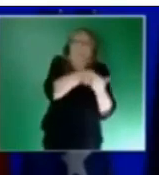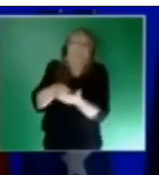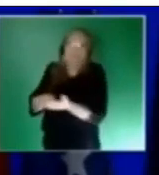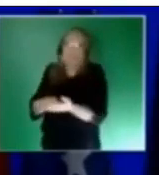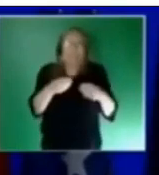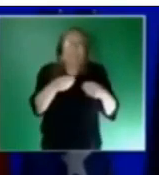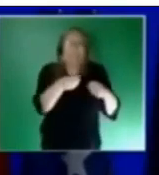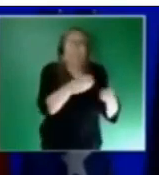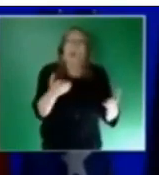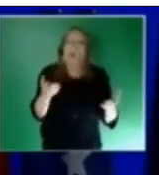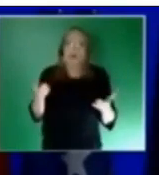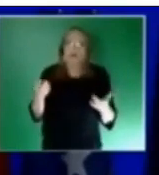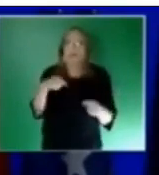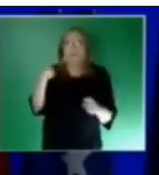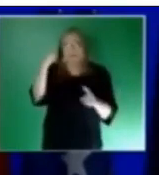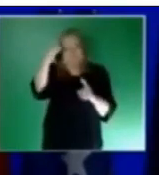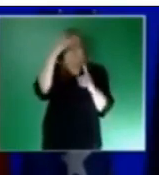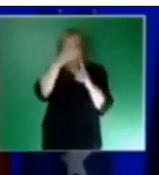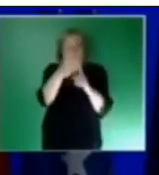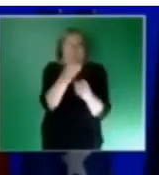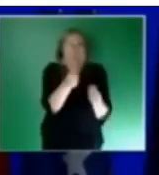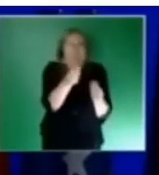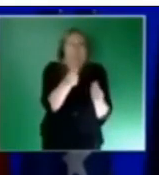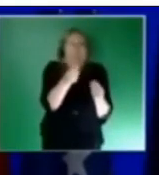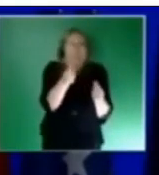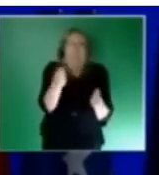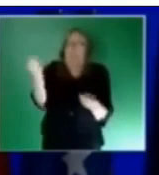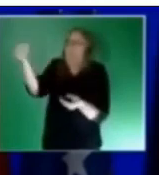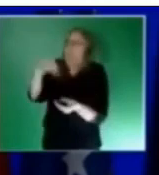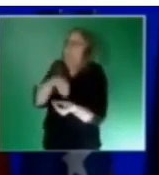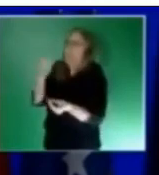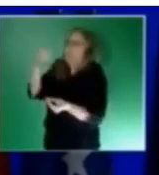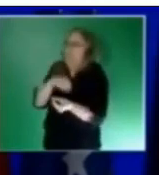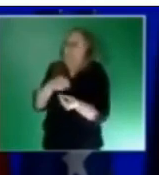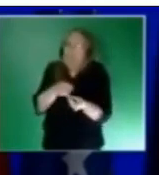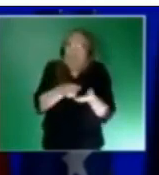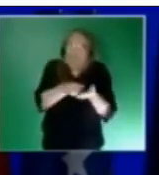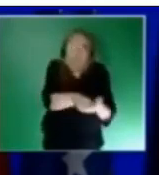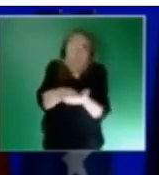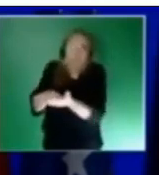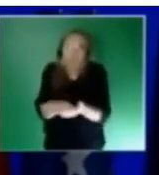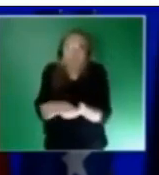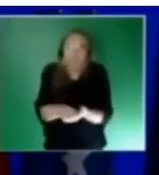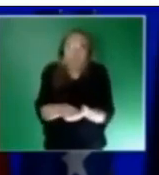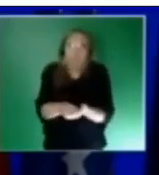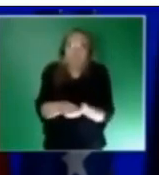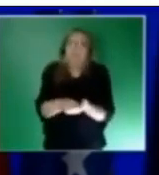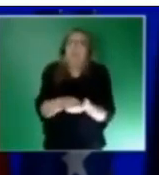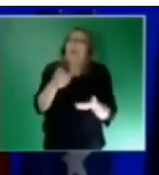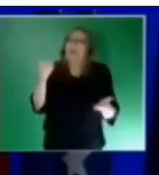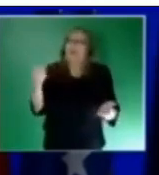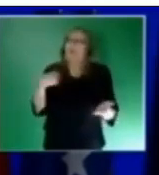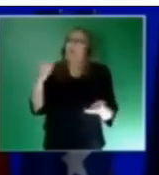Motor definitiva si se paraliza consumo o si se detiene se detiene la econom